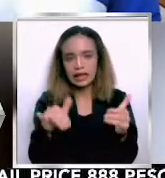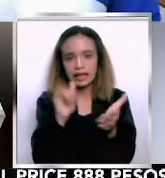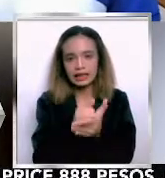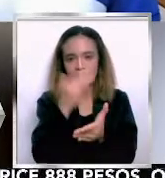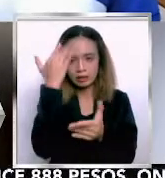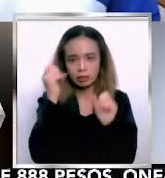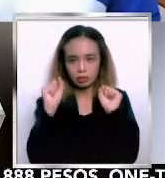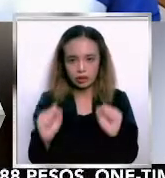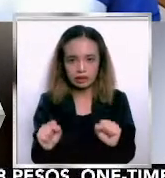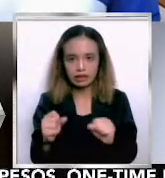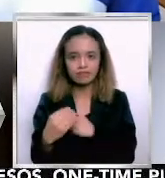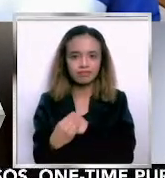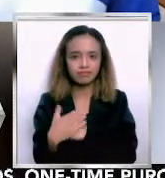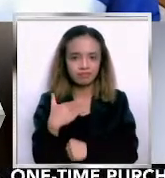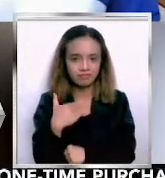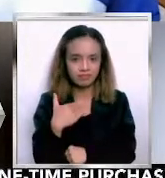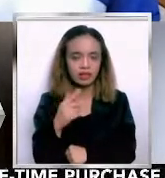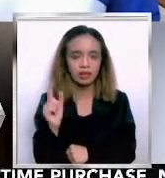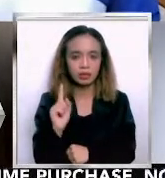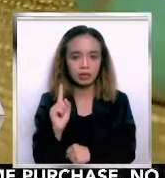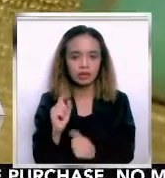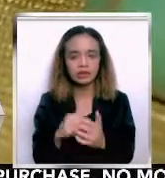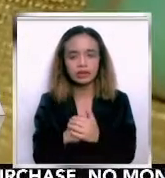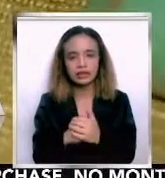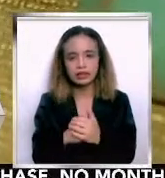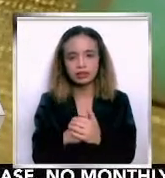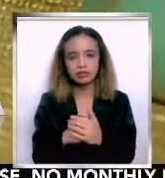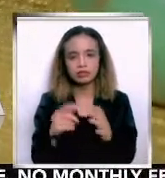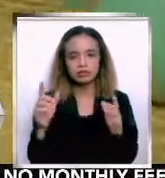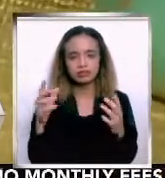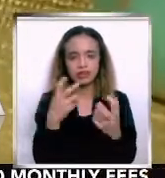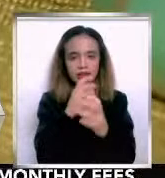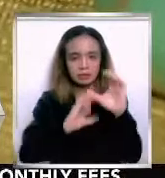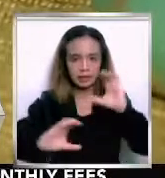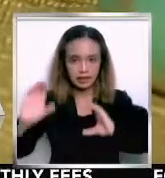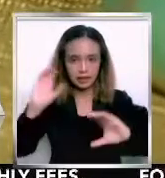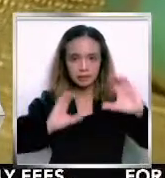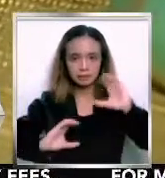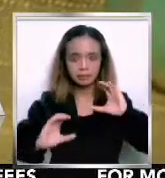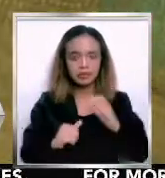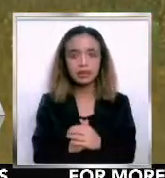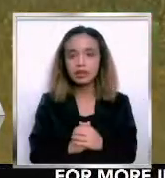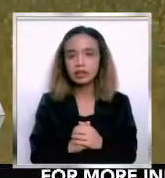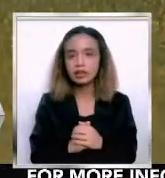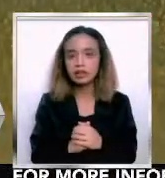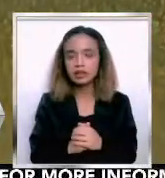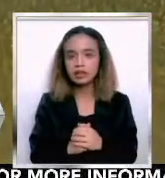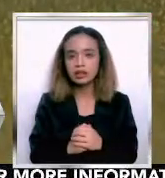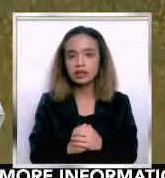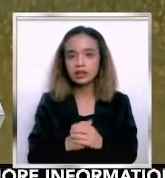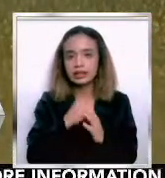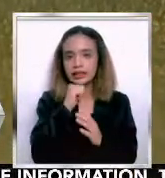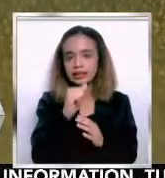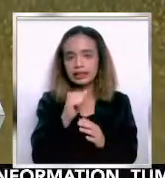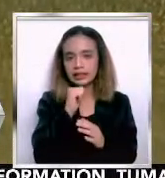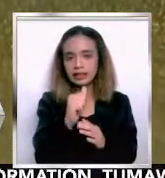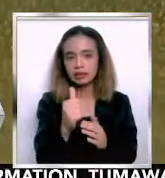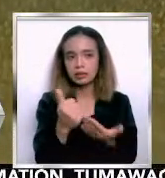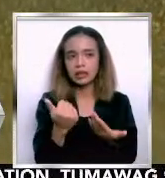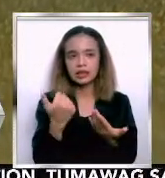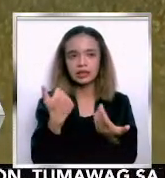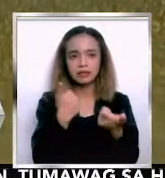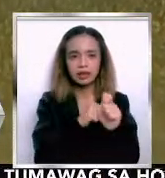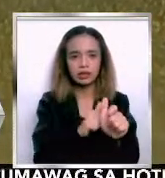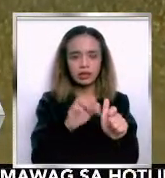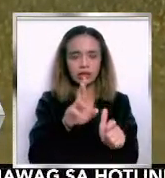sila sa ganitong klaseng nakalalasong chemical. Hindi rin daw ito nakakasunod sa Republic Act 10620 o